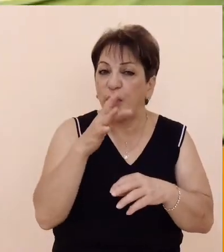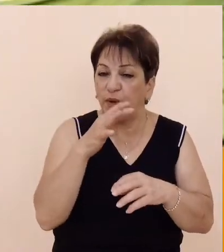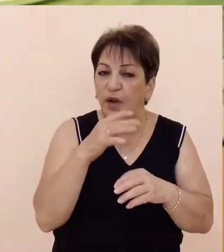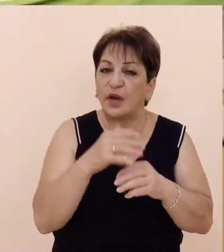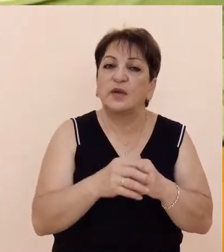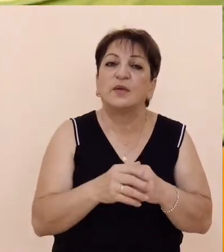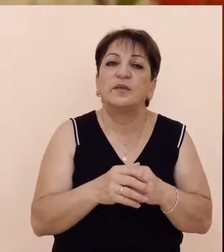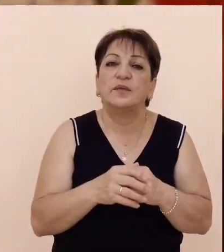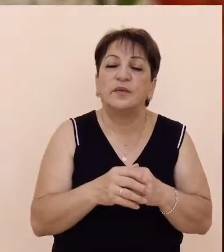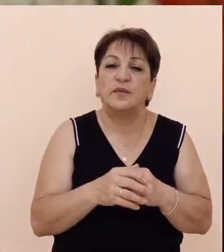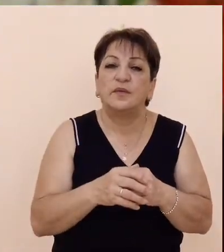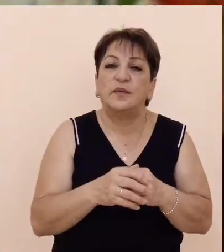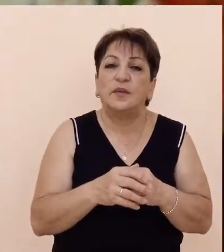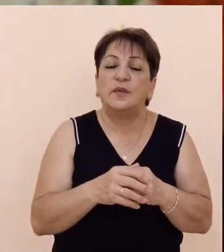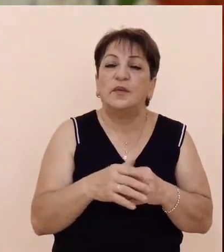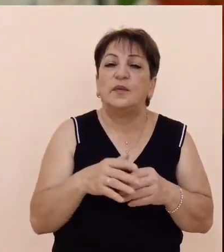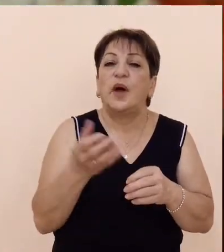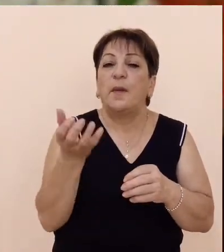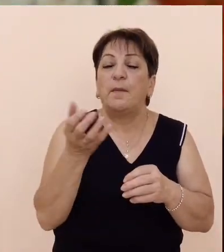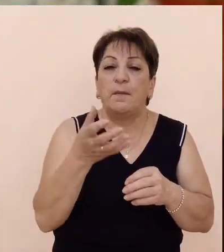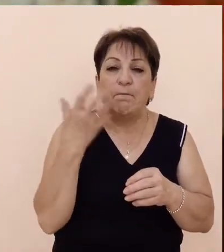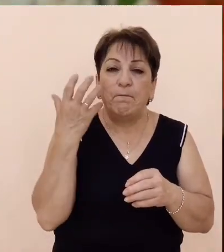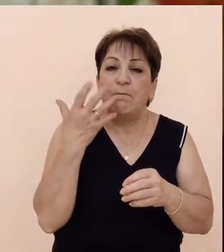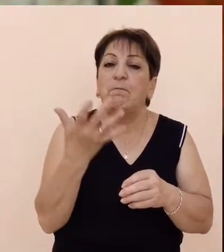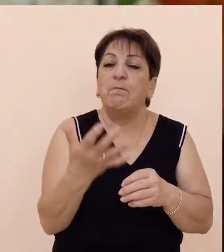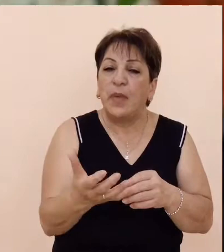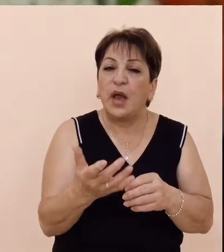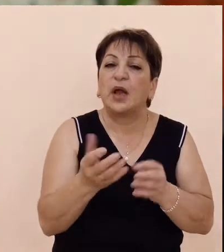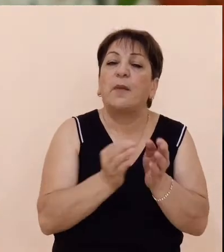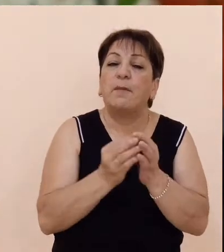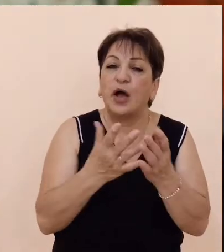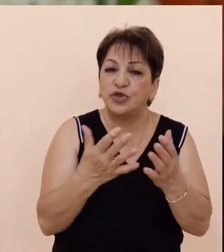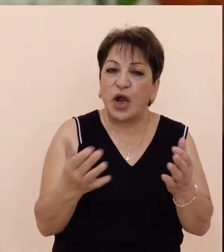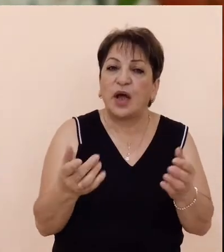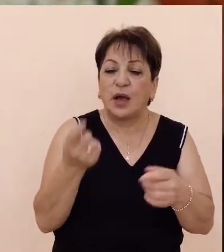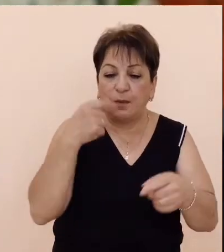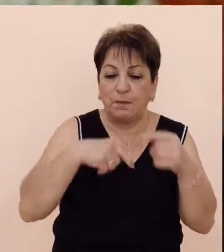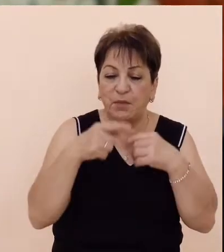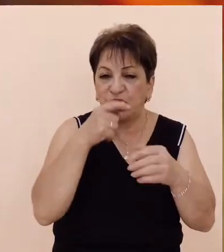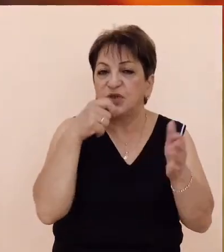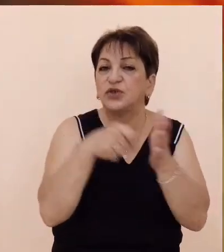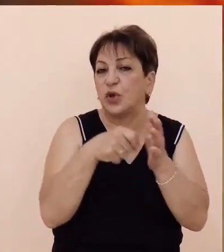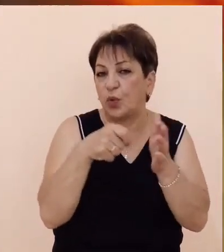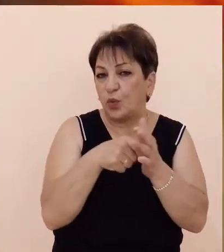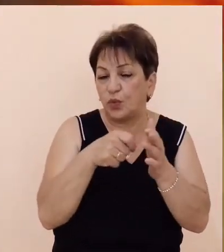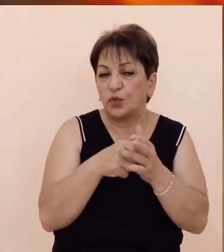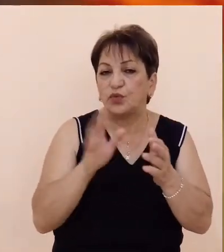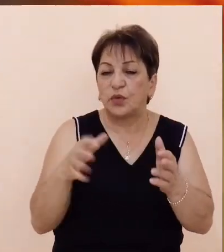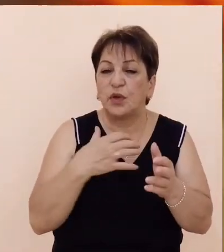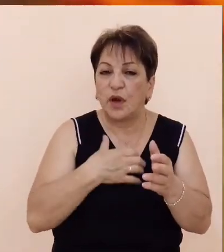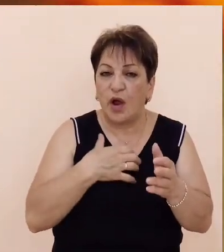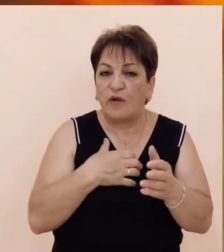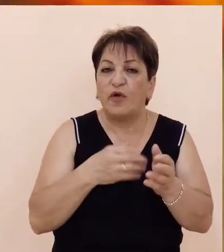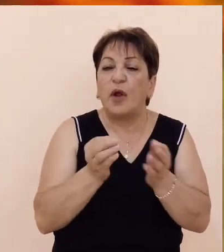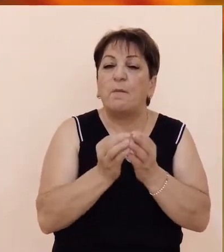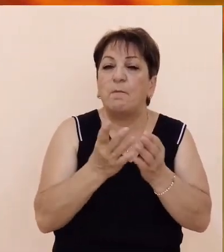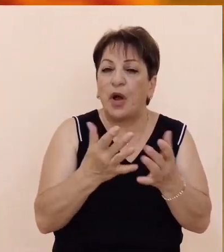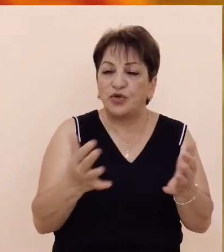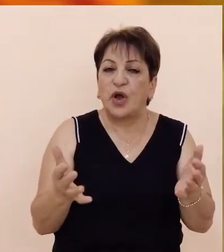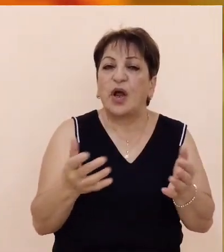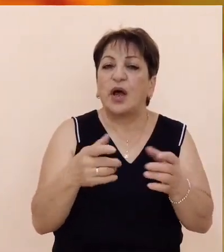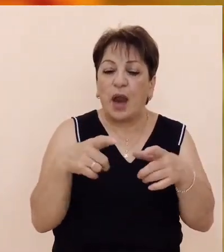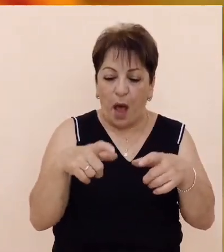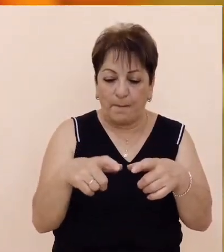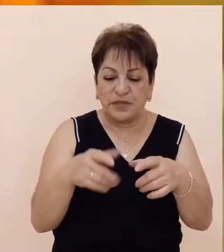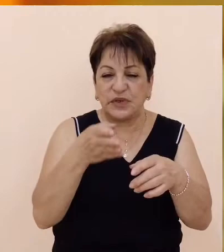ժամանակահատվածում։ Միրգը և բանջարեղենը մեզ բջանյութով ապահովող հիմնական սնունդներ են։ Բանջարեղենը պետք է լինի հղիի